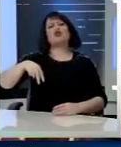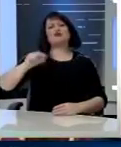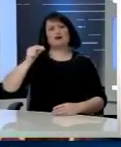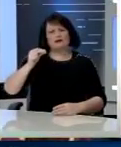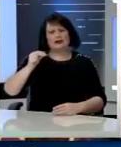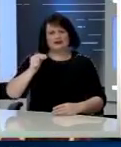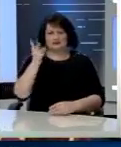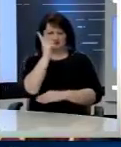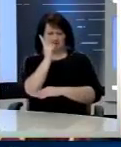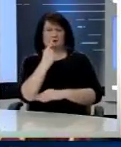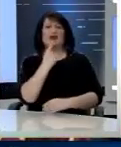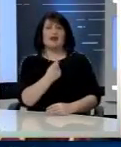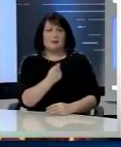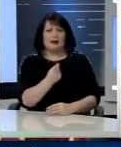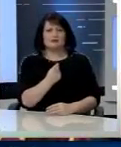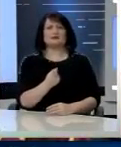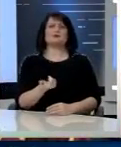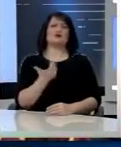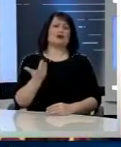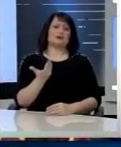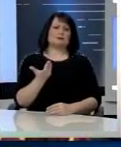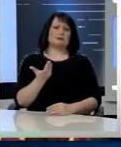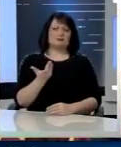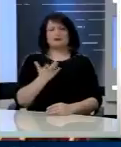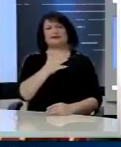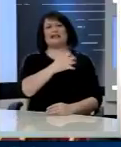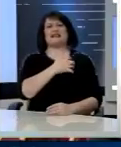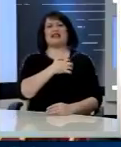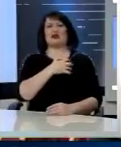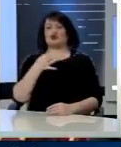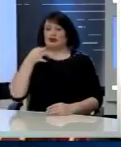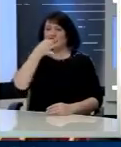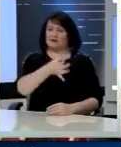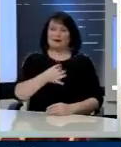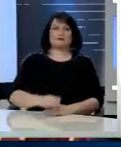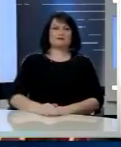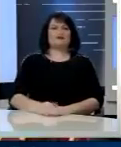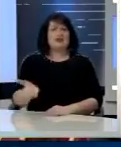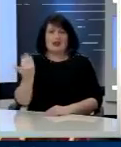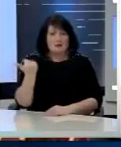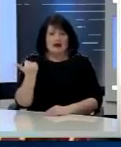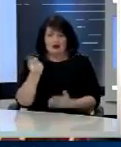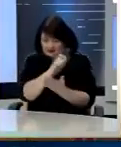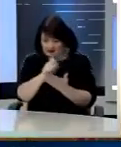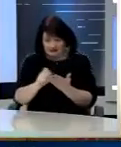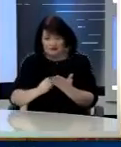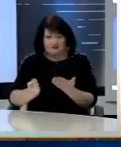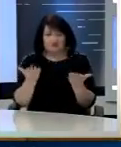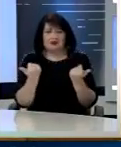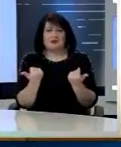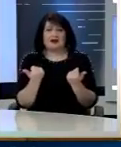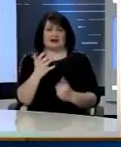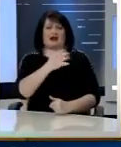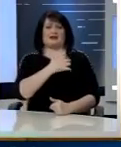δήθεν αναφοράς ενός ταξιάρχου. Δεν υπάρχει αναφορά ταξιάρχου. Καμία αναφορά